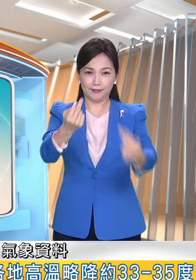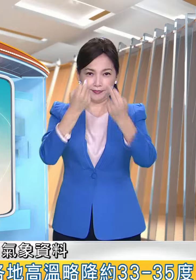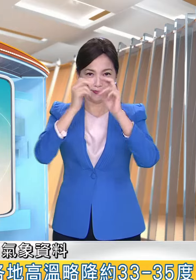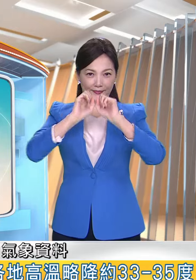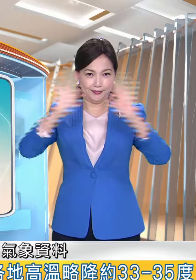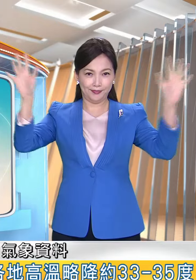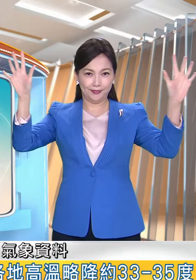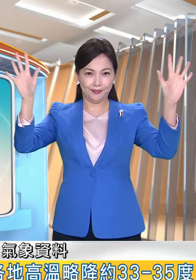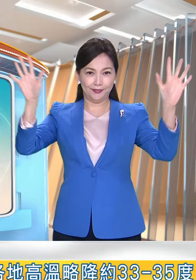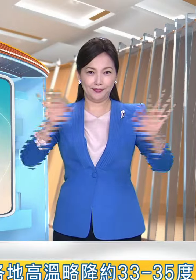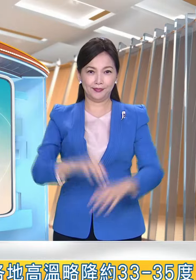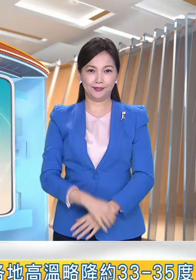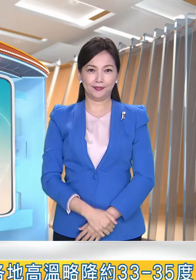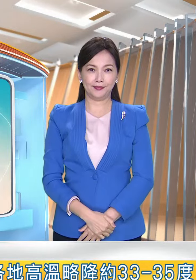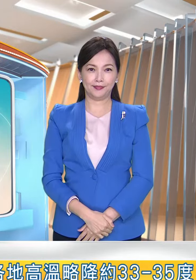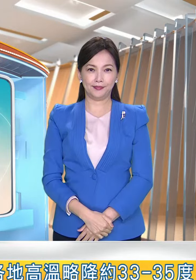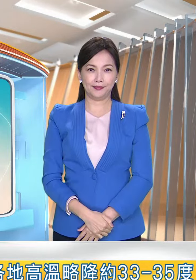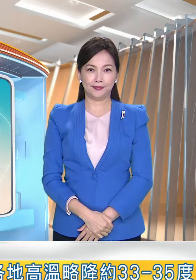的气象资料。